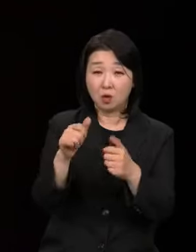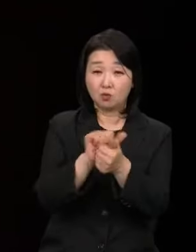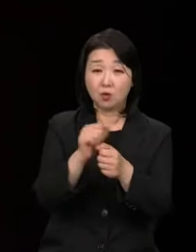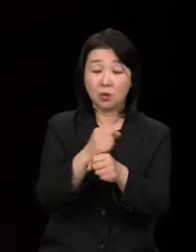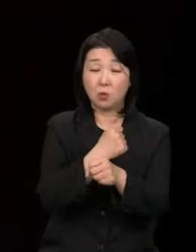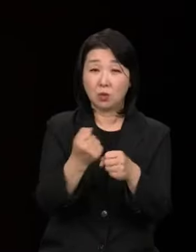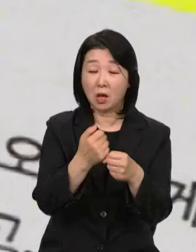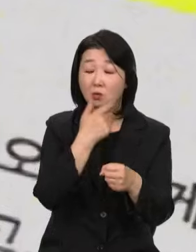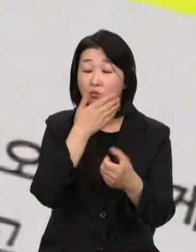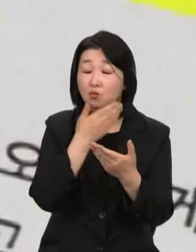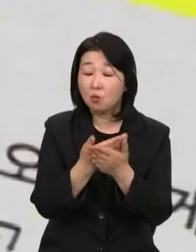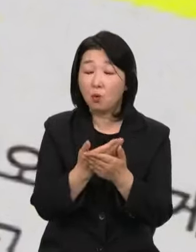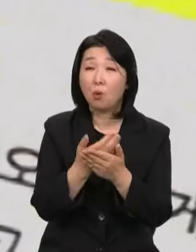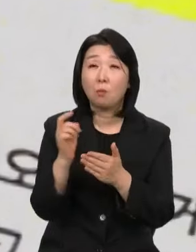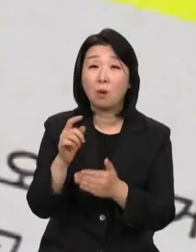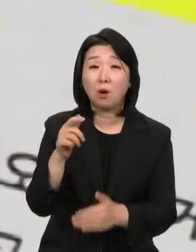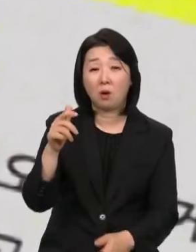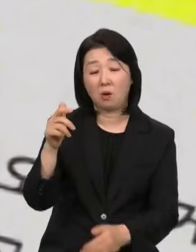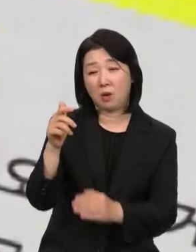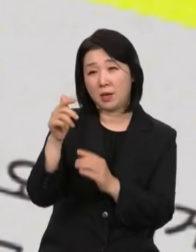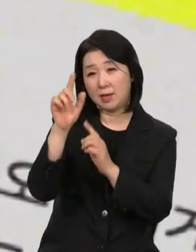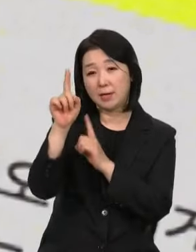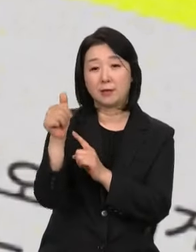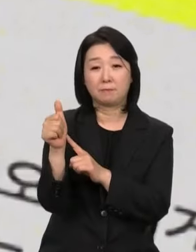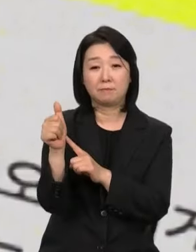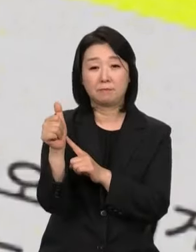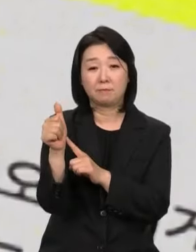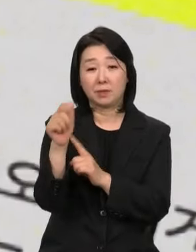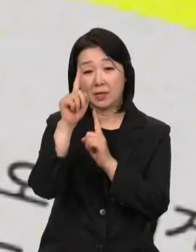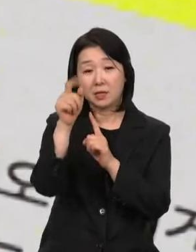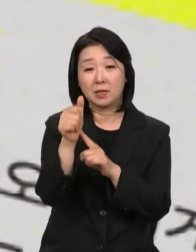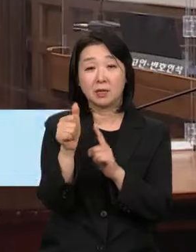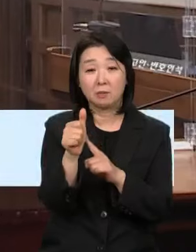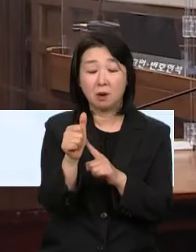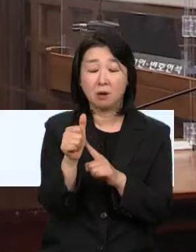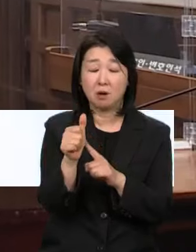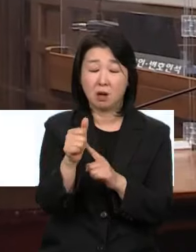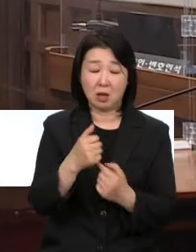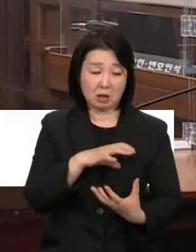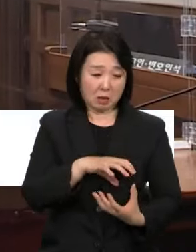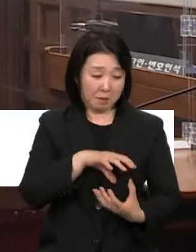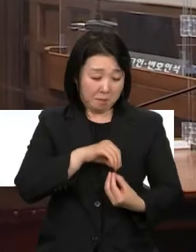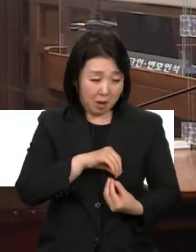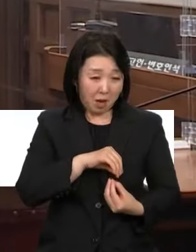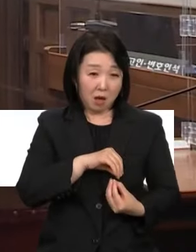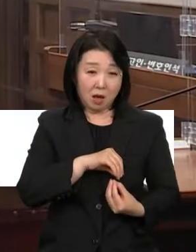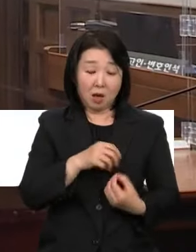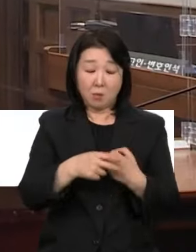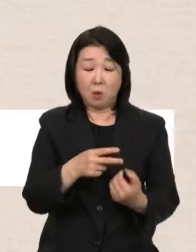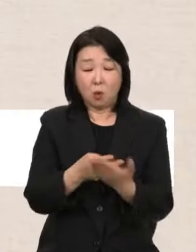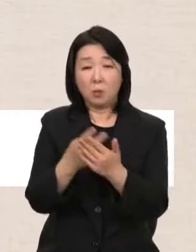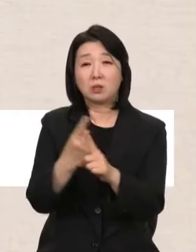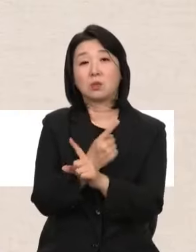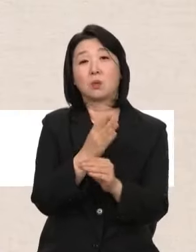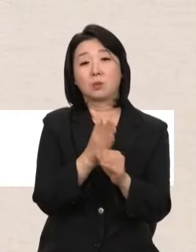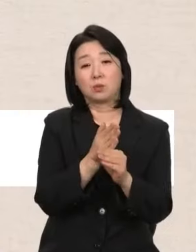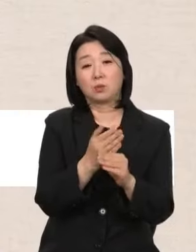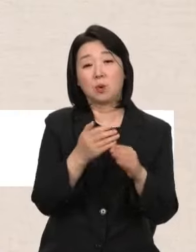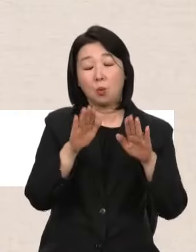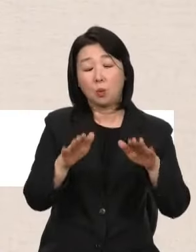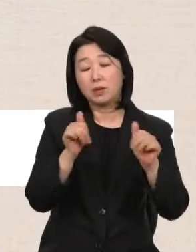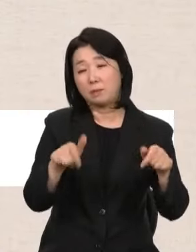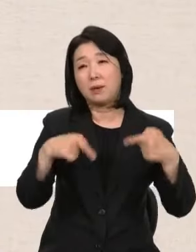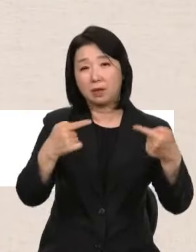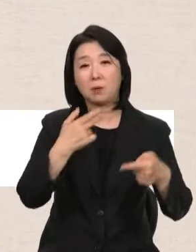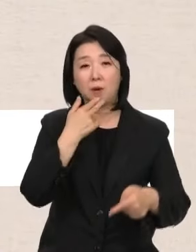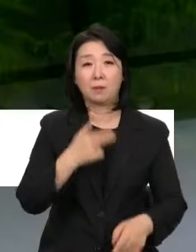인물이 주포로 불리는 이모 씨입니다 하지만 이씨는 심정지로 병원으로 옮겨진 뒤 치료를 받고 있다며 오늘 재판에